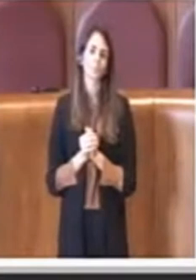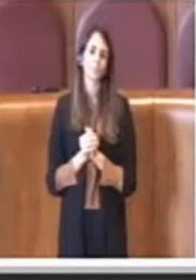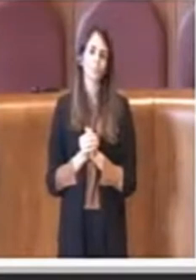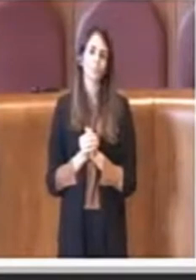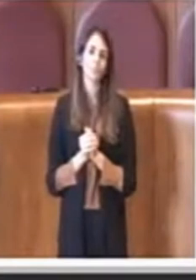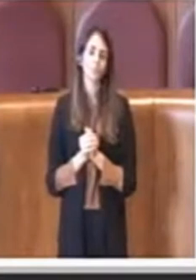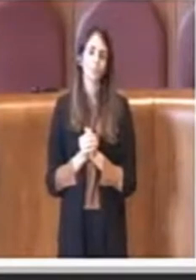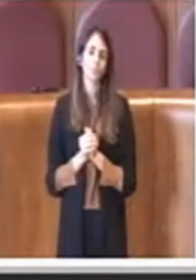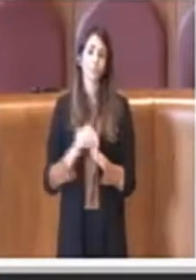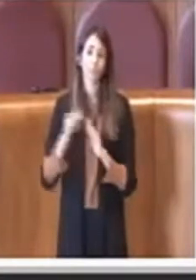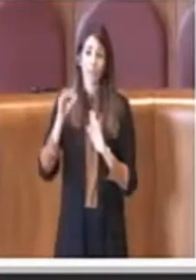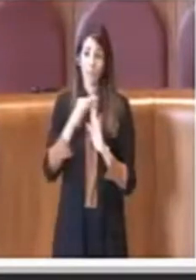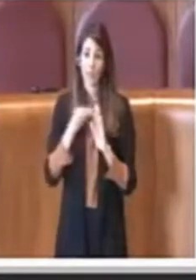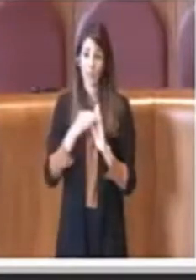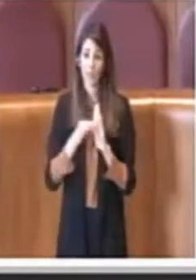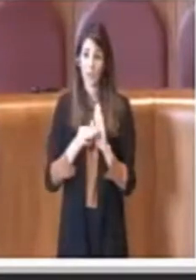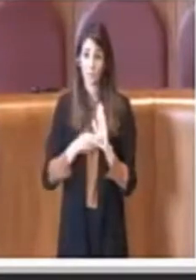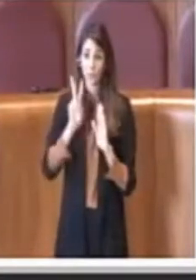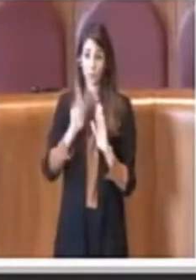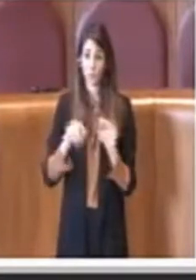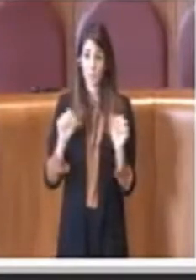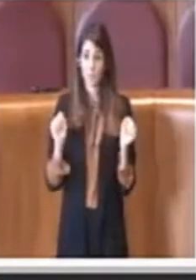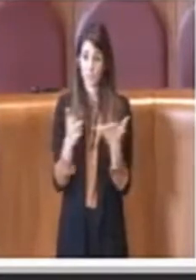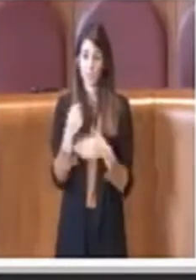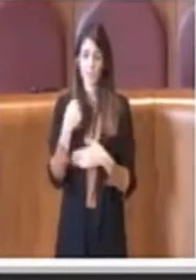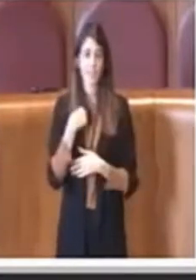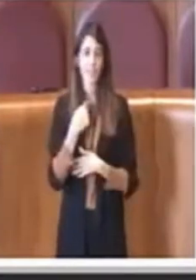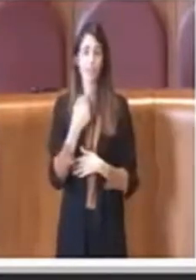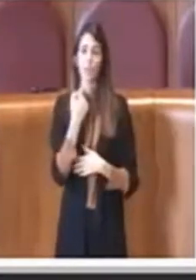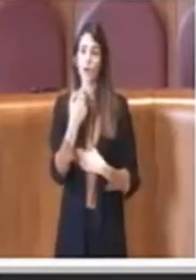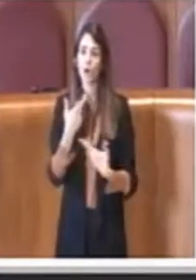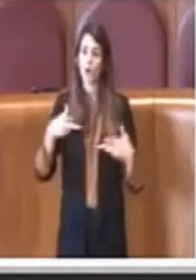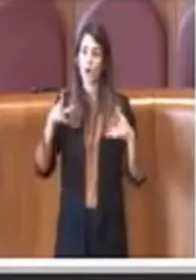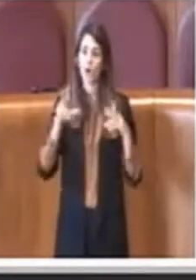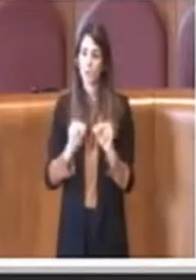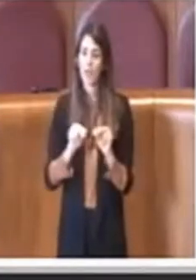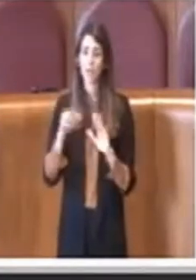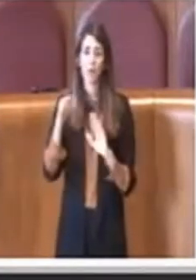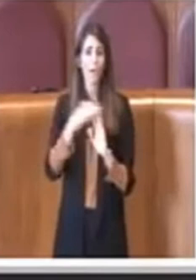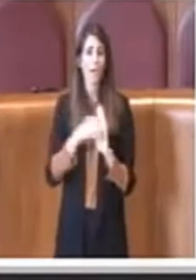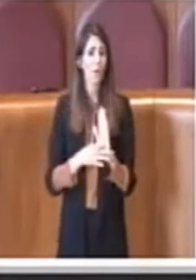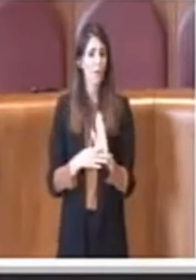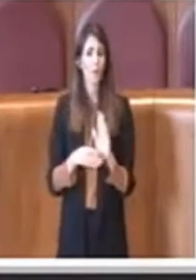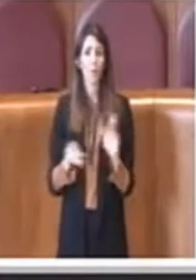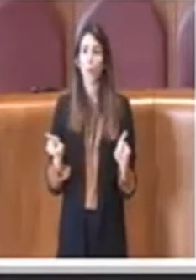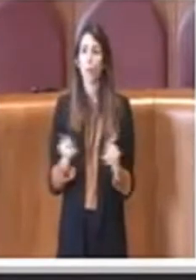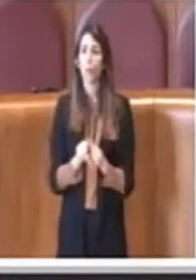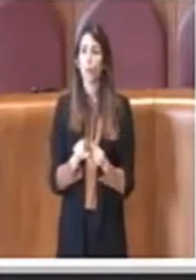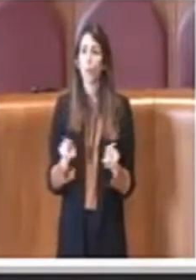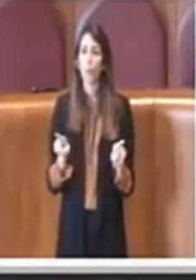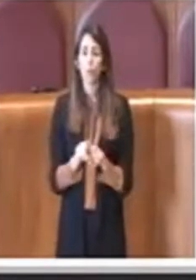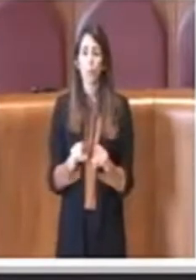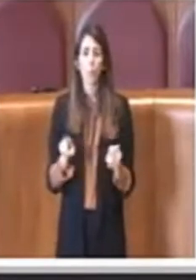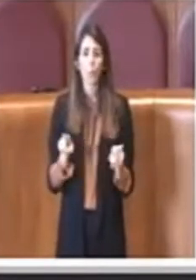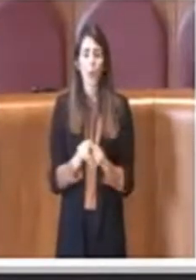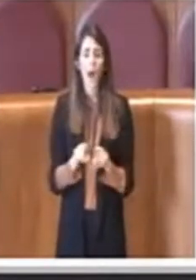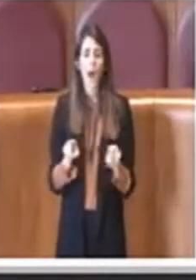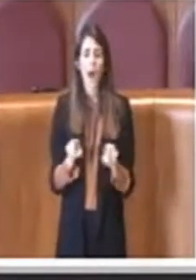quel regolamento le ripeto e lo stesso regolamento che ha spostato l'asticella